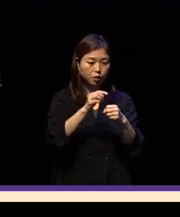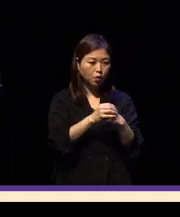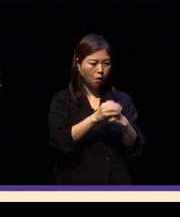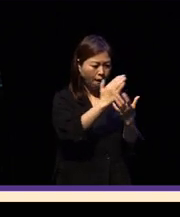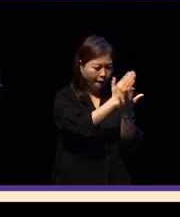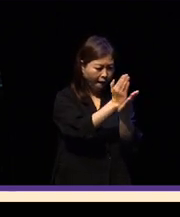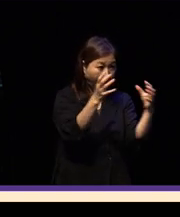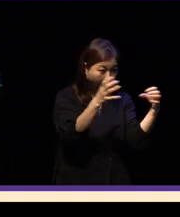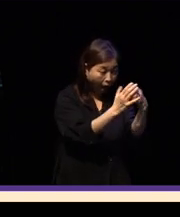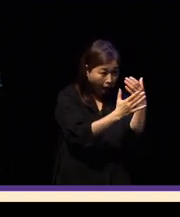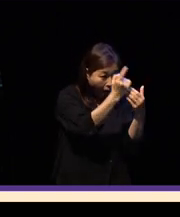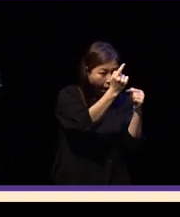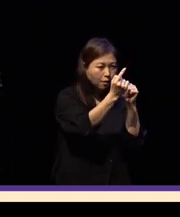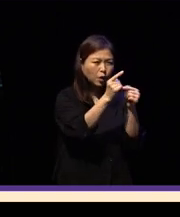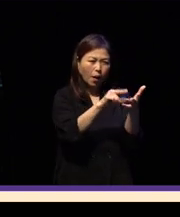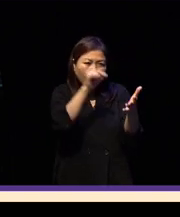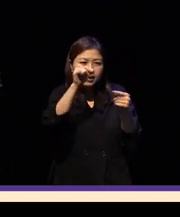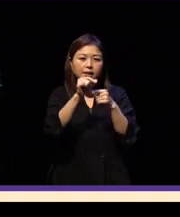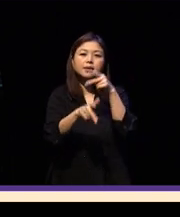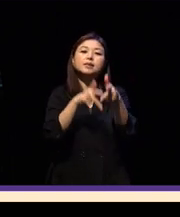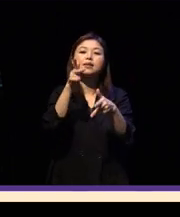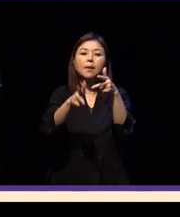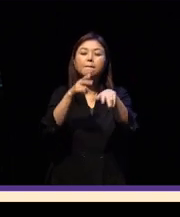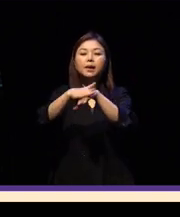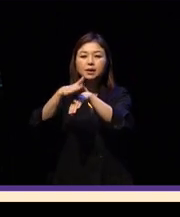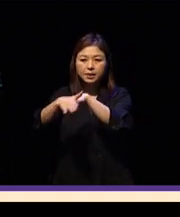이제 단순화된 사업 개편이 단행되었습니다.